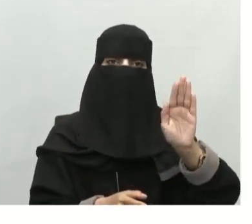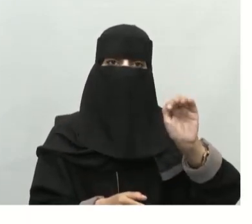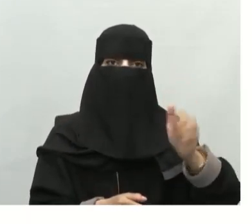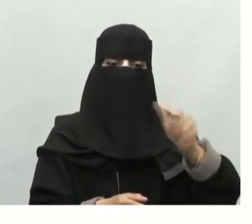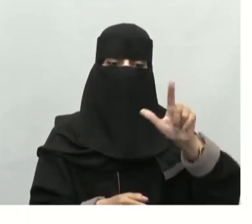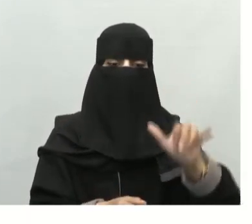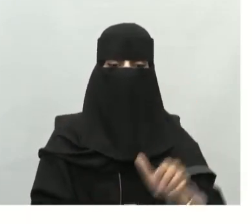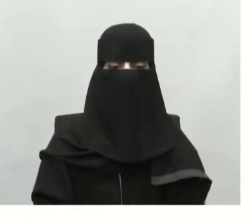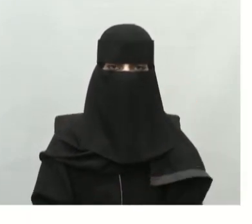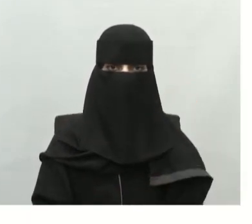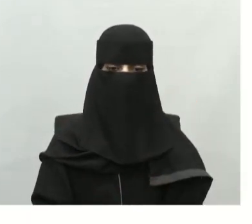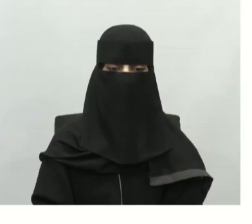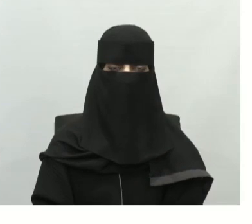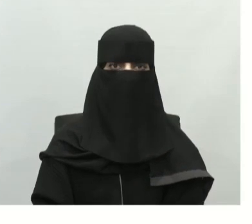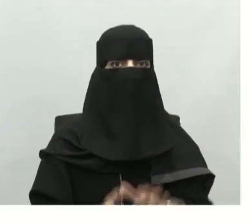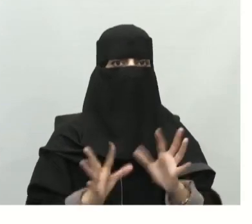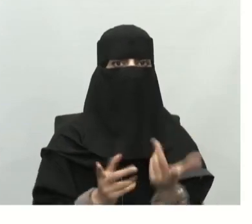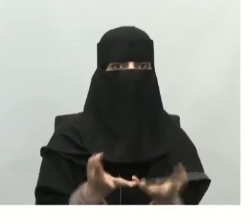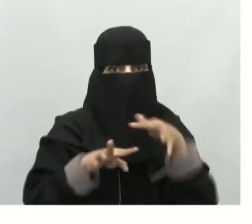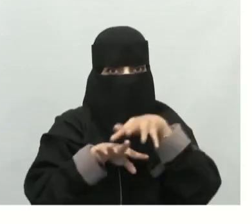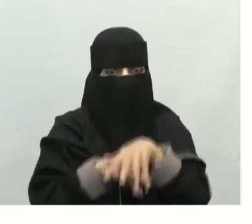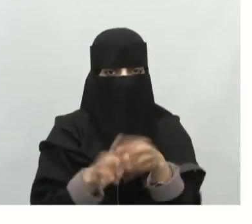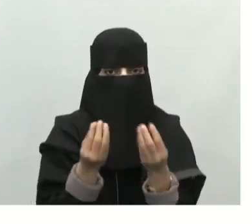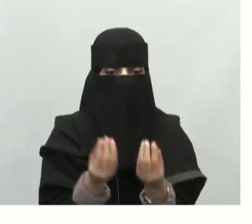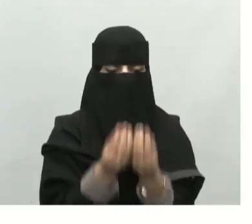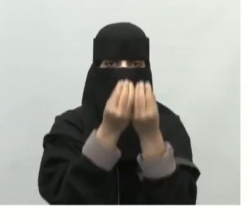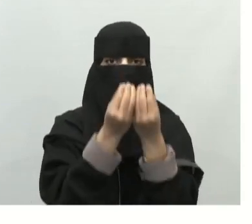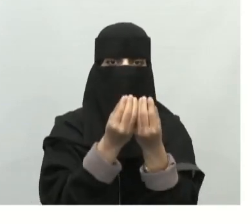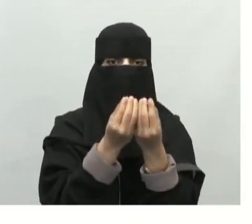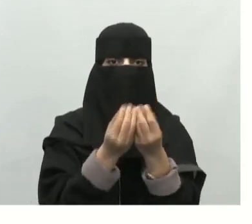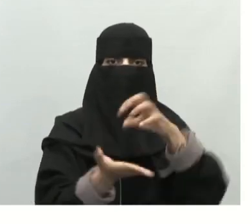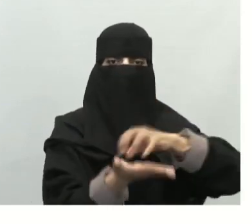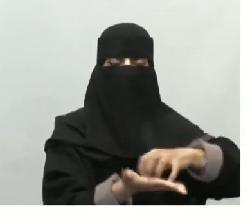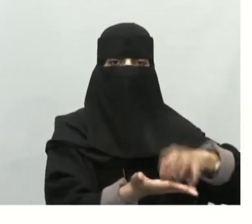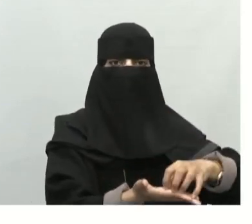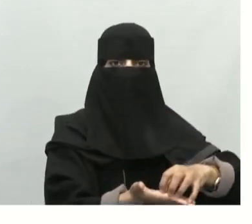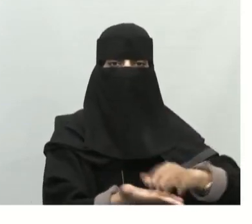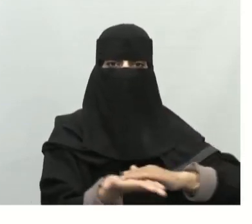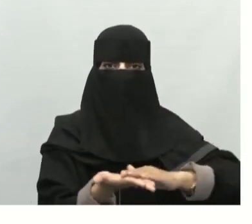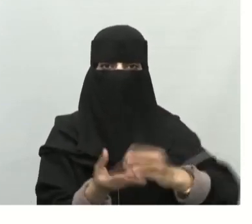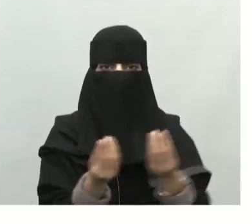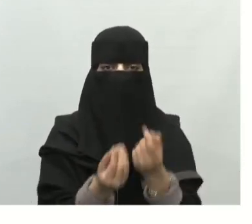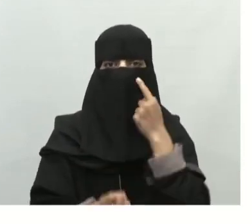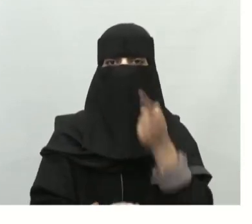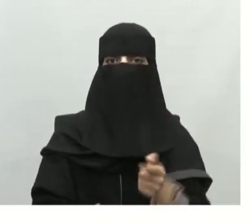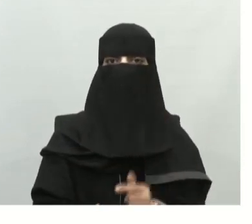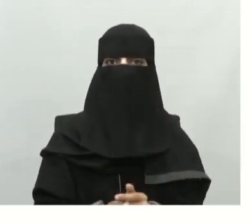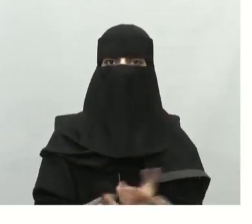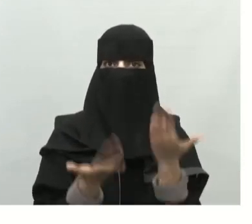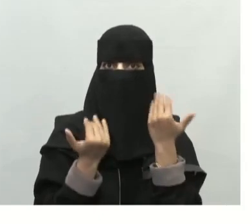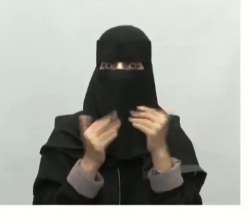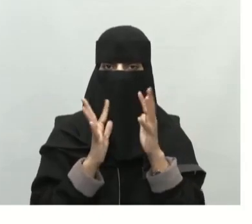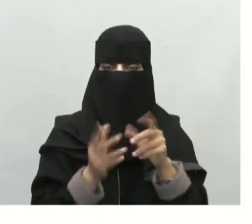السحالي طيب كيف تكيفت هذه الزواحف في الاماكن او في البيئات التي تعيش بها ذكرنا